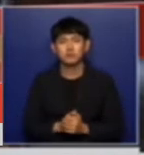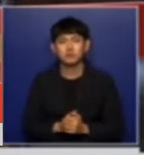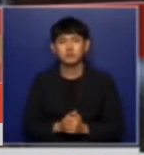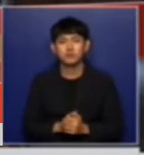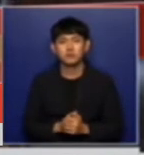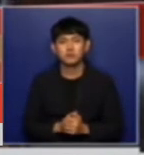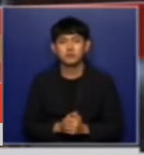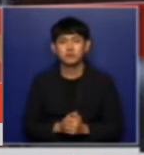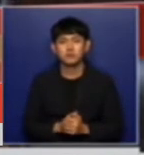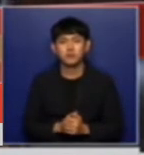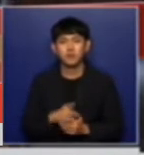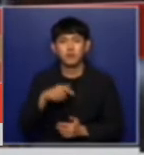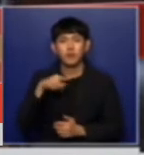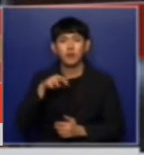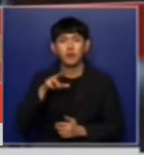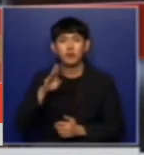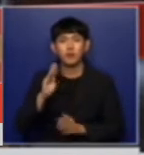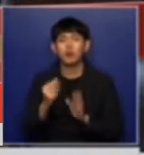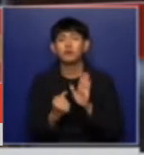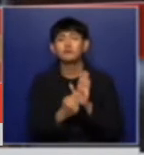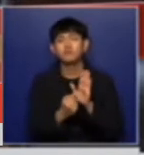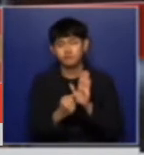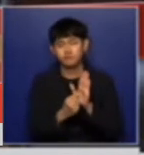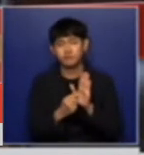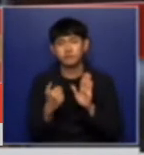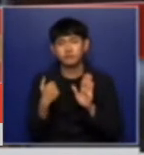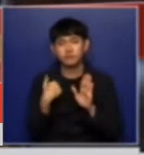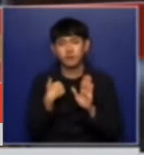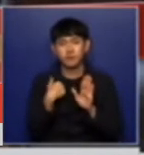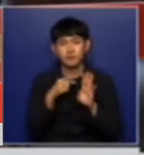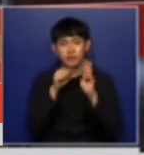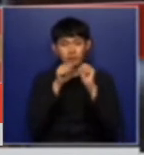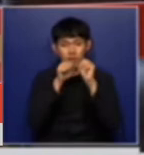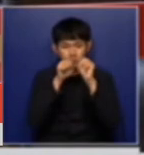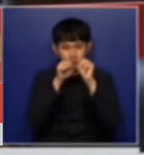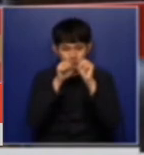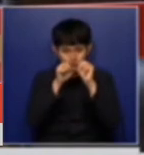ในร่างพระราชบัญญัติฉบับนี้เนี่ยมีทั้งหมด40มาตร